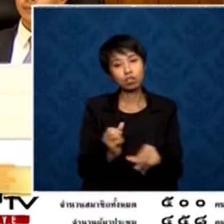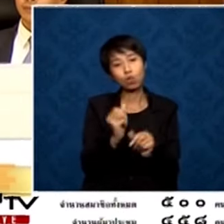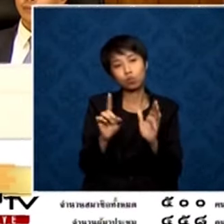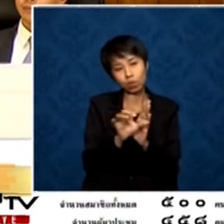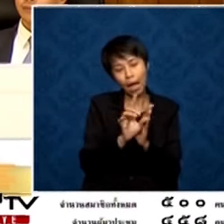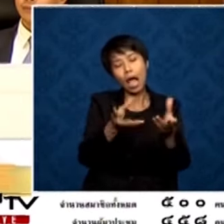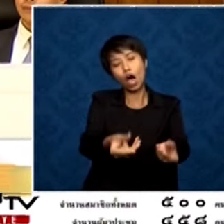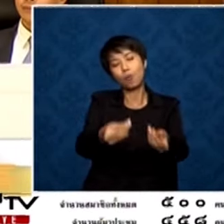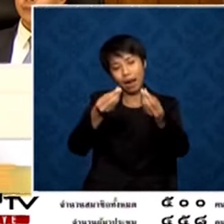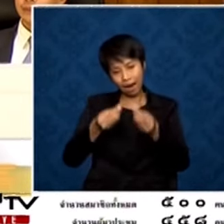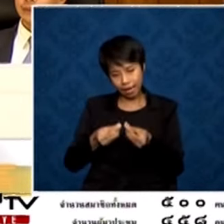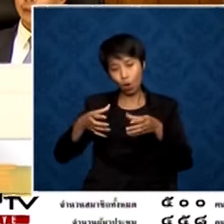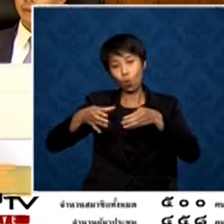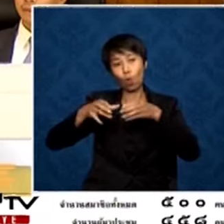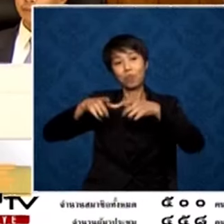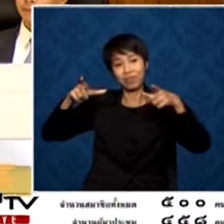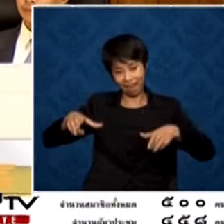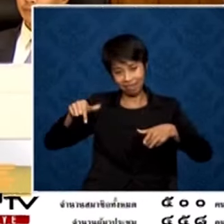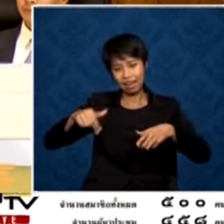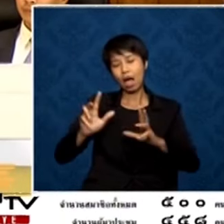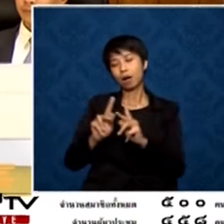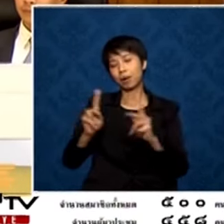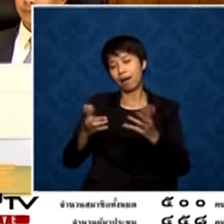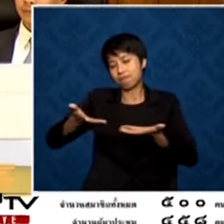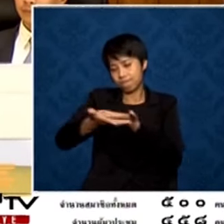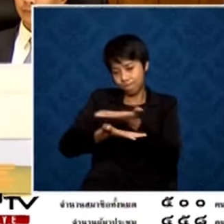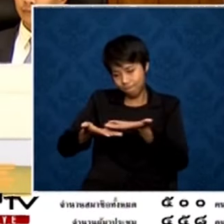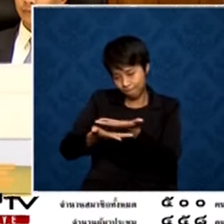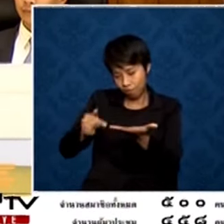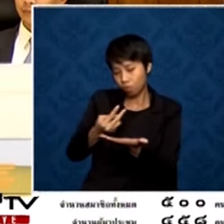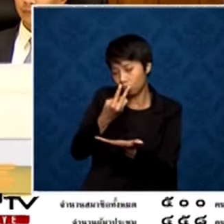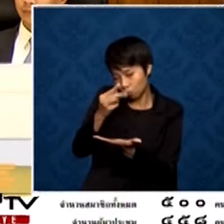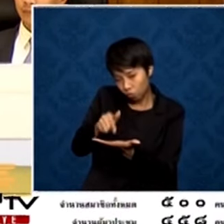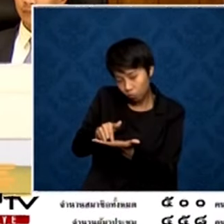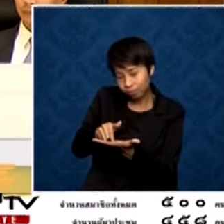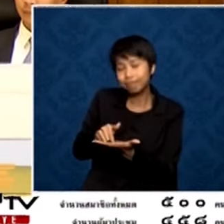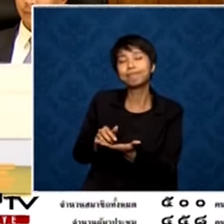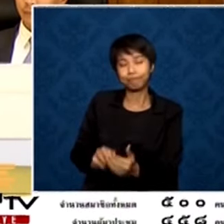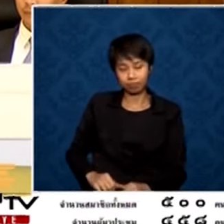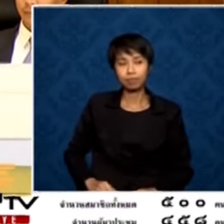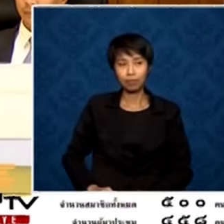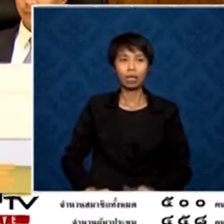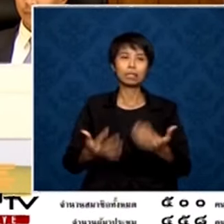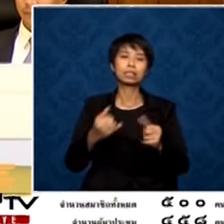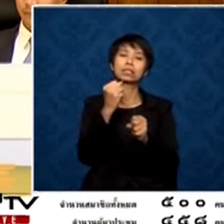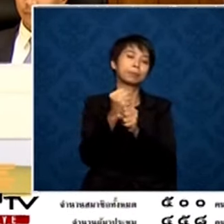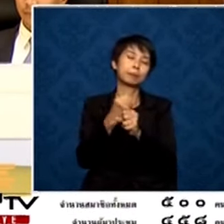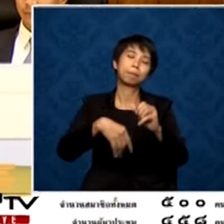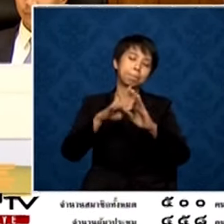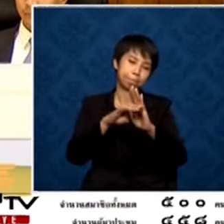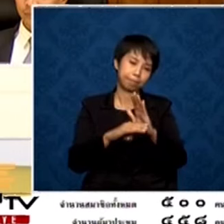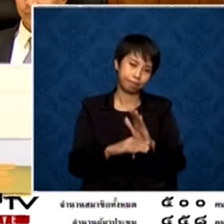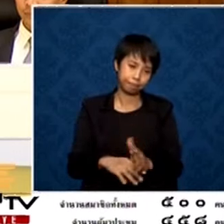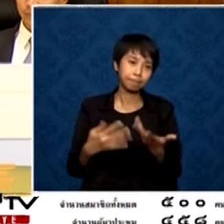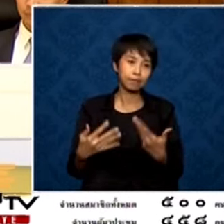ป้องกันระงับยับยั้งค่ะรวมถึงกลไกที่ครอบครัวสามารถระงับยับยั้งการเข้าสู่พื้นที่การพนันของคนในครอบครัวตัวเอง